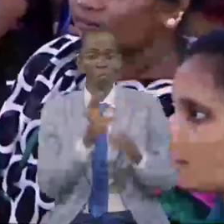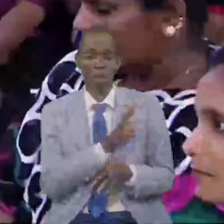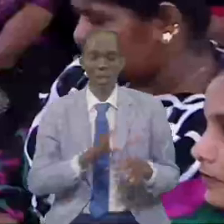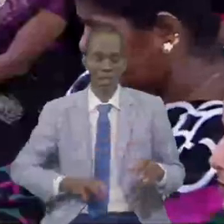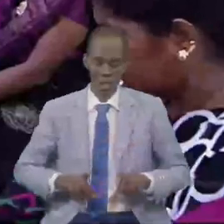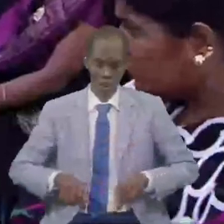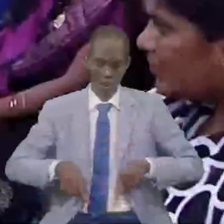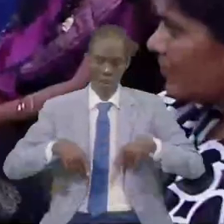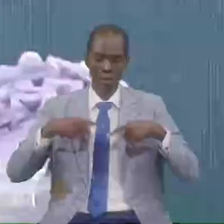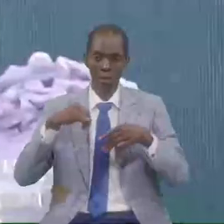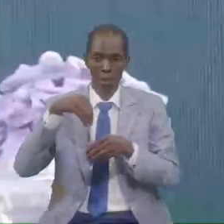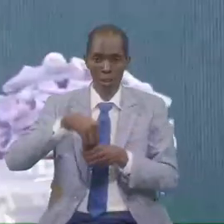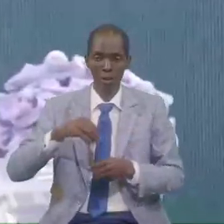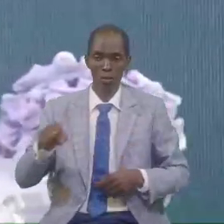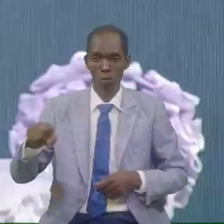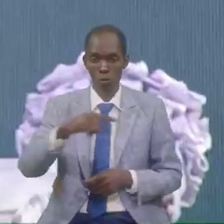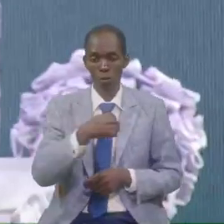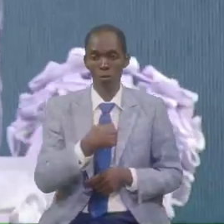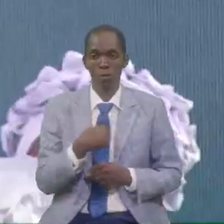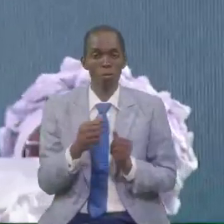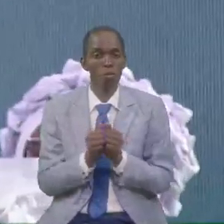Sans Christ vivant en nous,